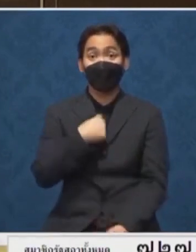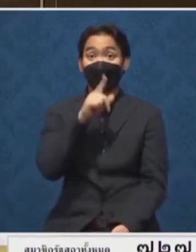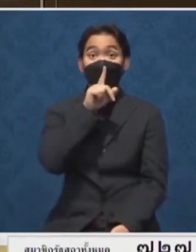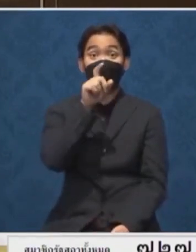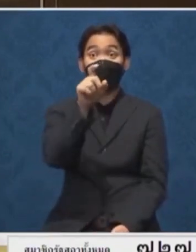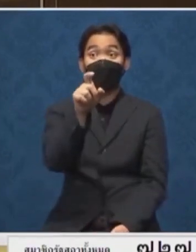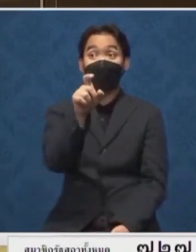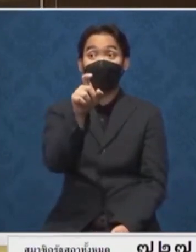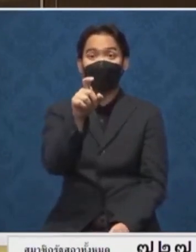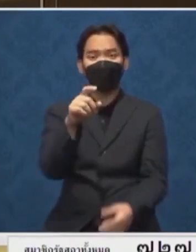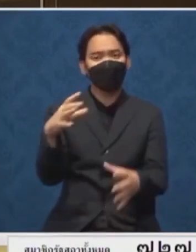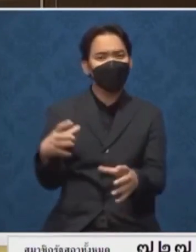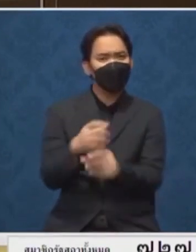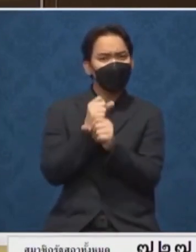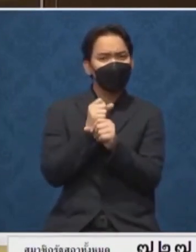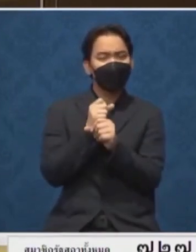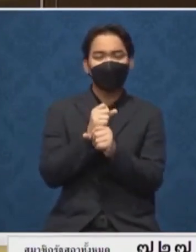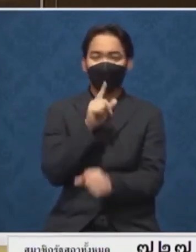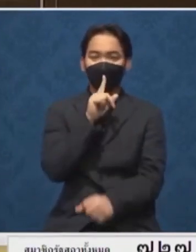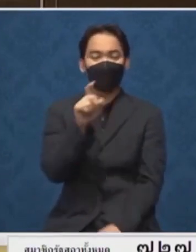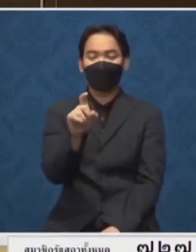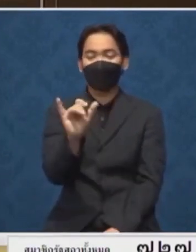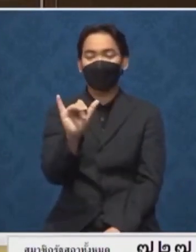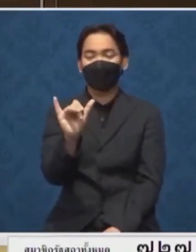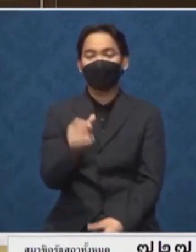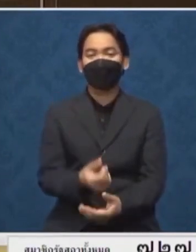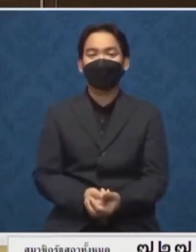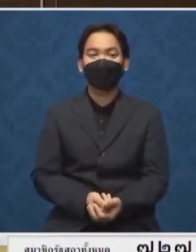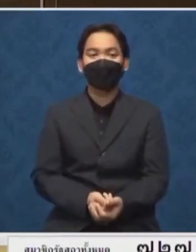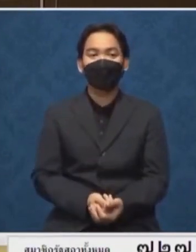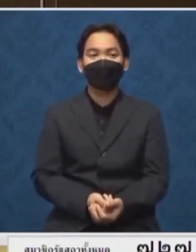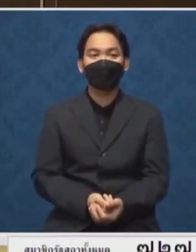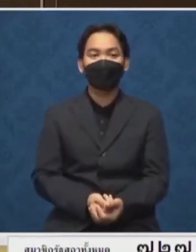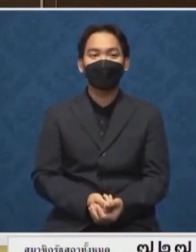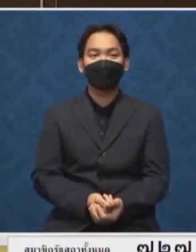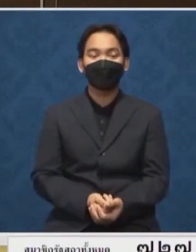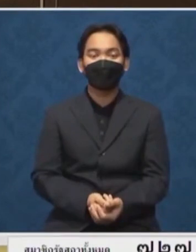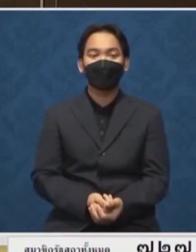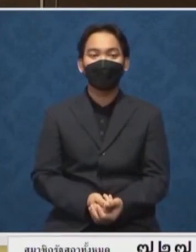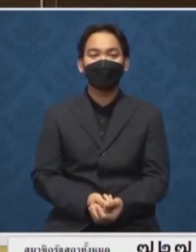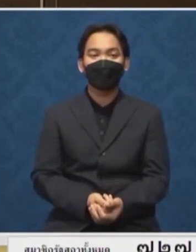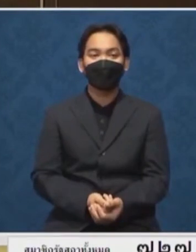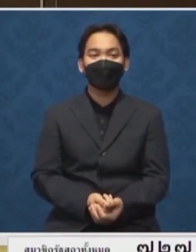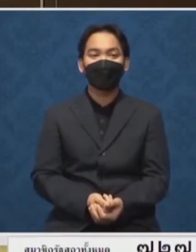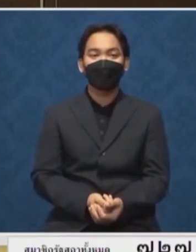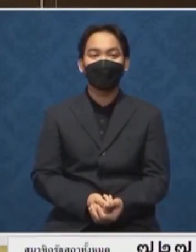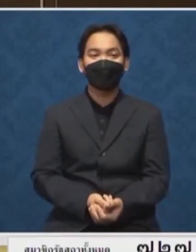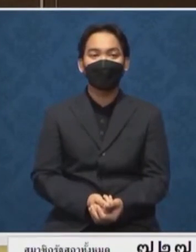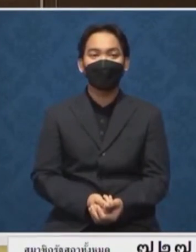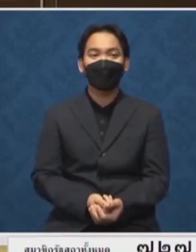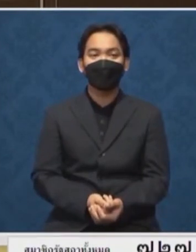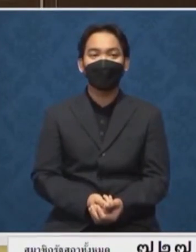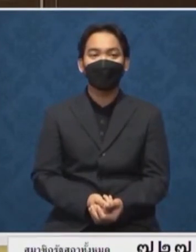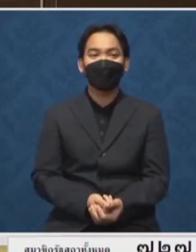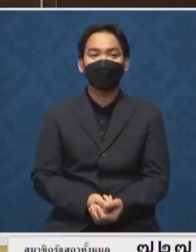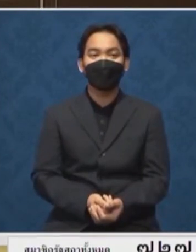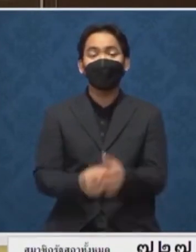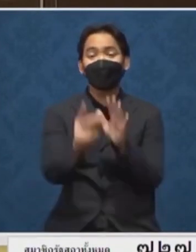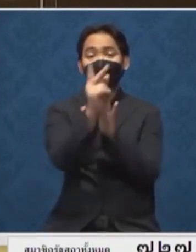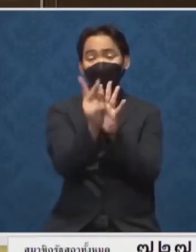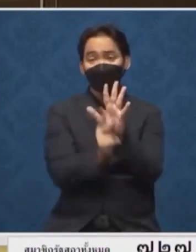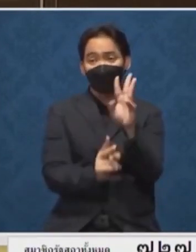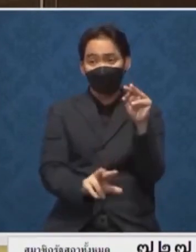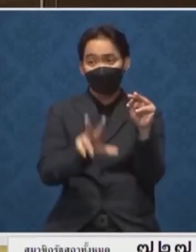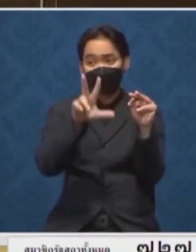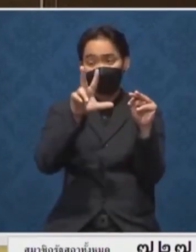แต่ท่านแสดงตนไว้นะครับเพราะว่าจะเป็นการถามมติเดี๋ยวผมจะอธิบายนะครับว่ามาตรา